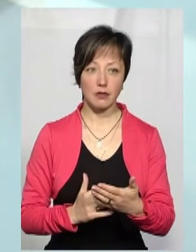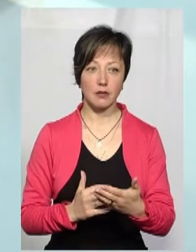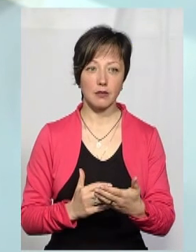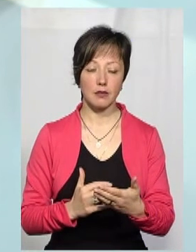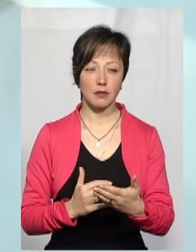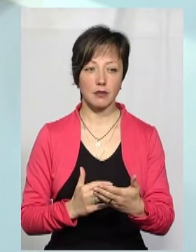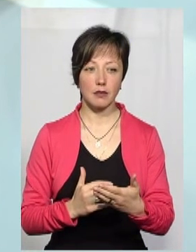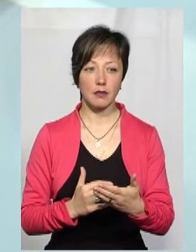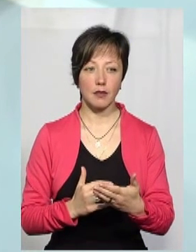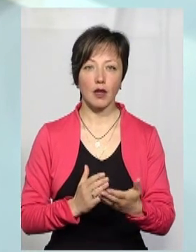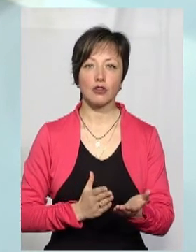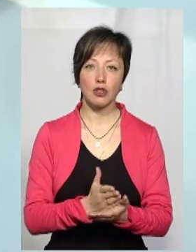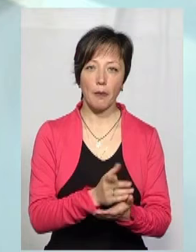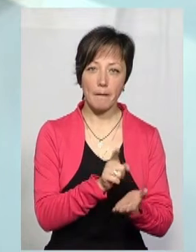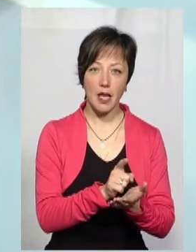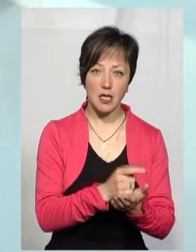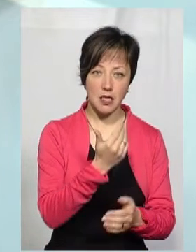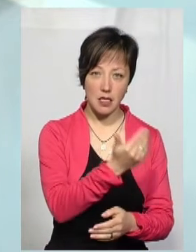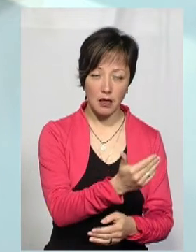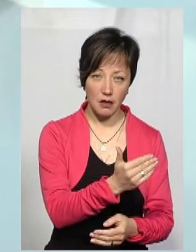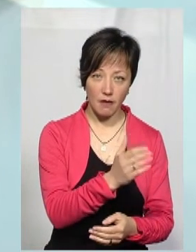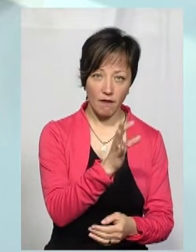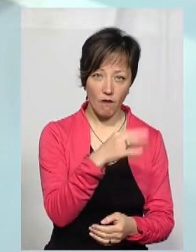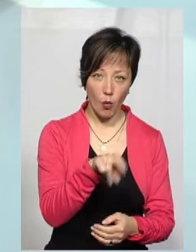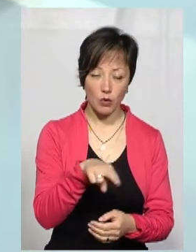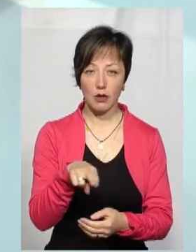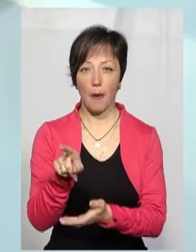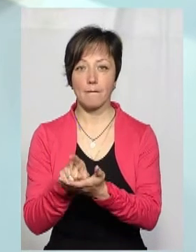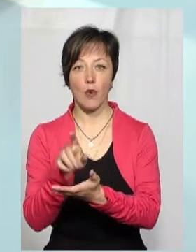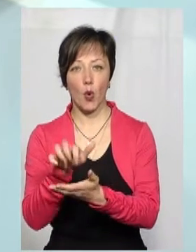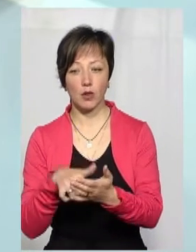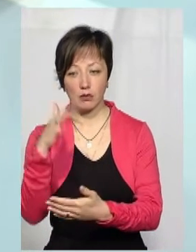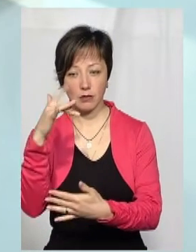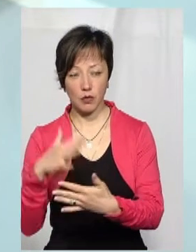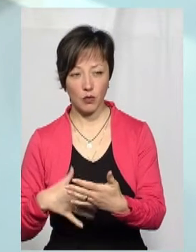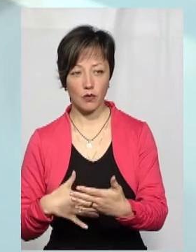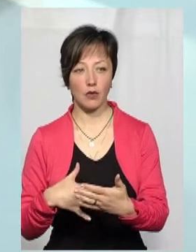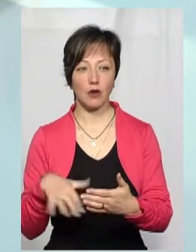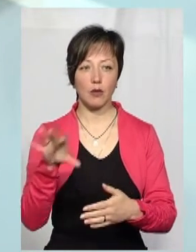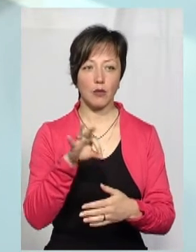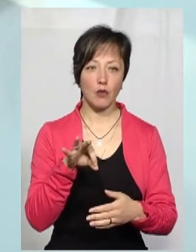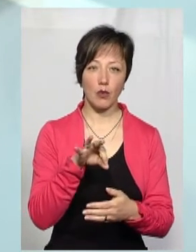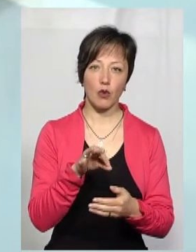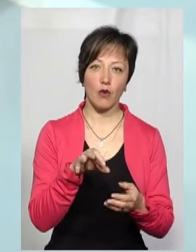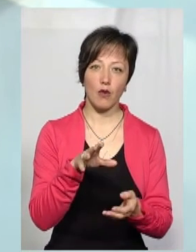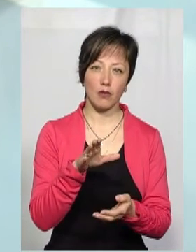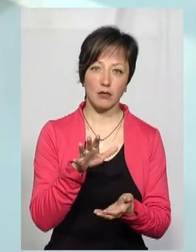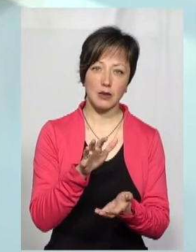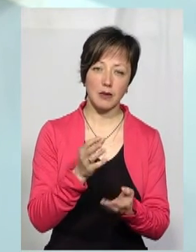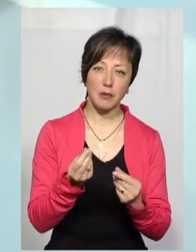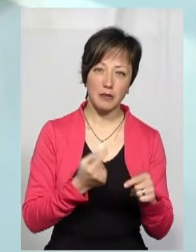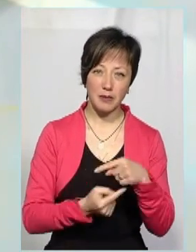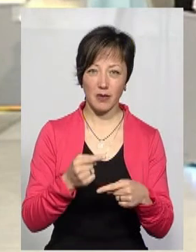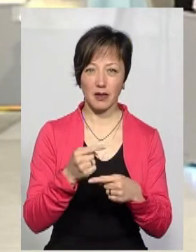про стаж – це пенсійного фонду і податкової, реєстраторів щодо заняття підприємницькою